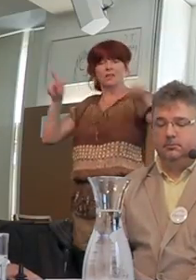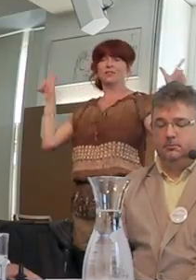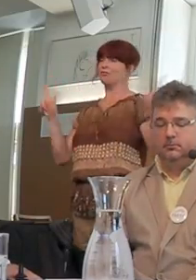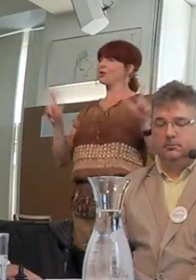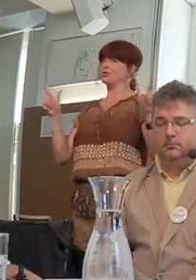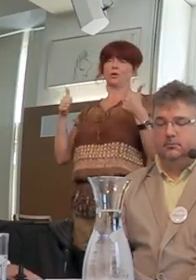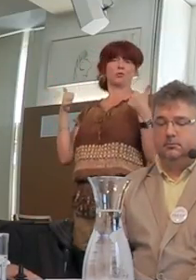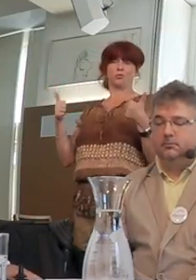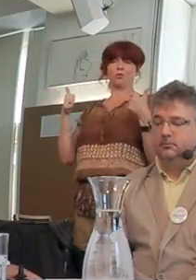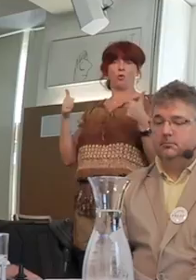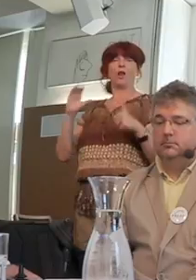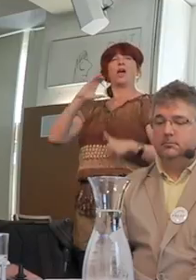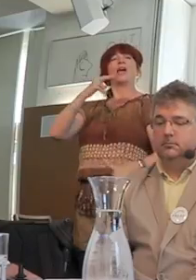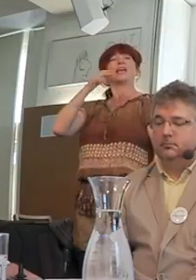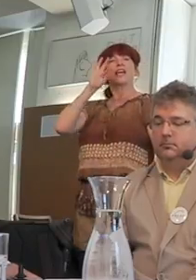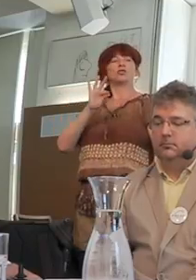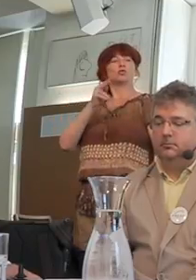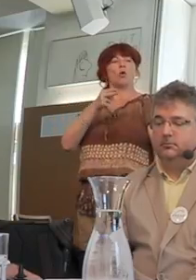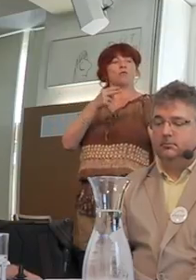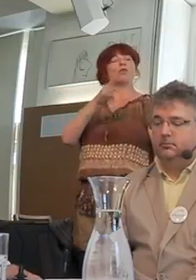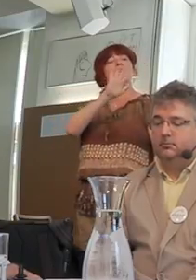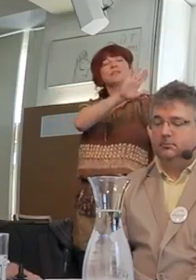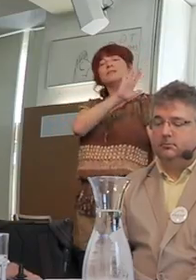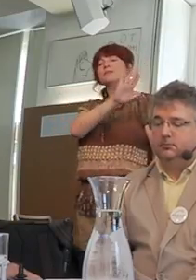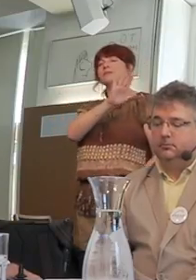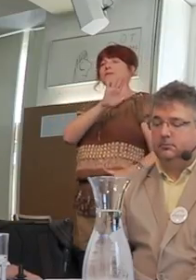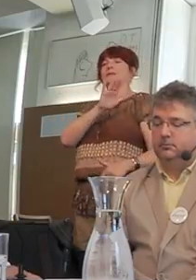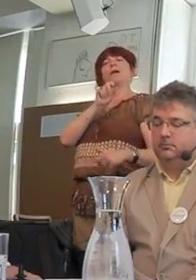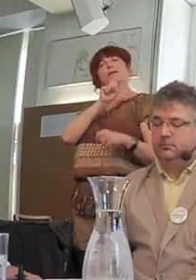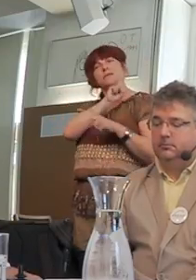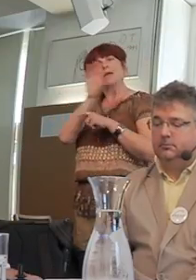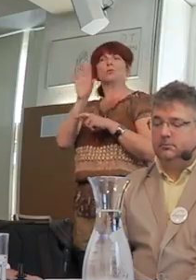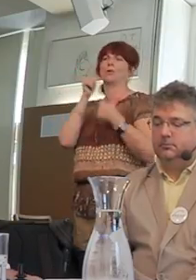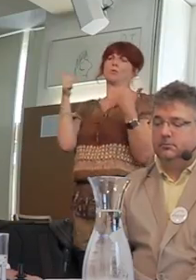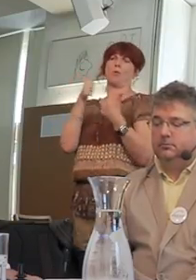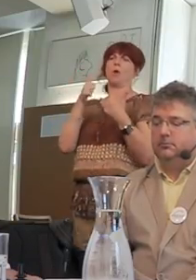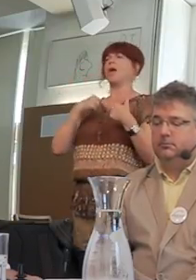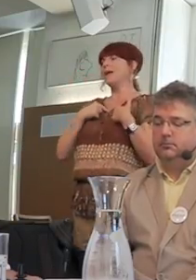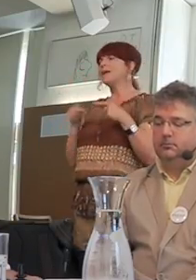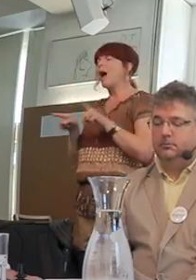großartig, was Christoph Dierenbacher macht. Ich finde das super, dass das geht. Ich schaue, dass ich an meiner Ecke bastle.